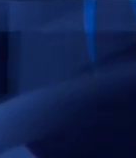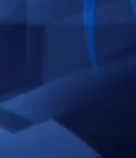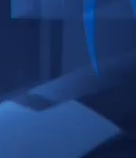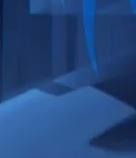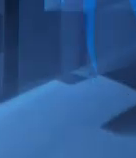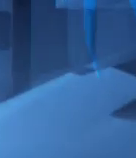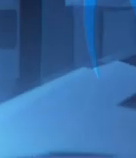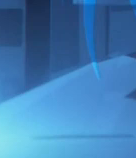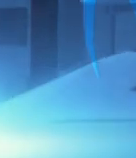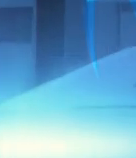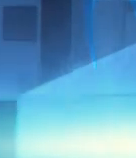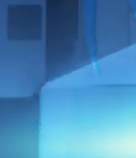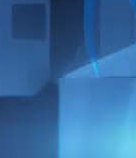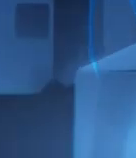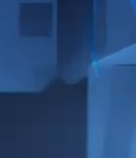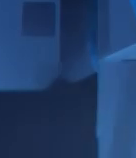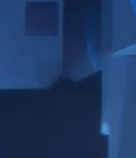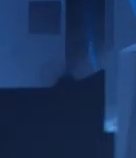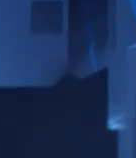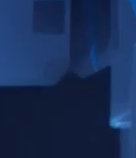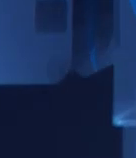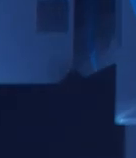Антон Хатиновский, Жетсу телеарнасы.